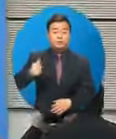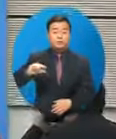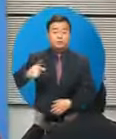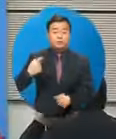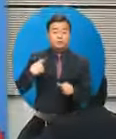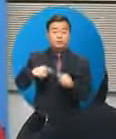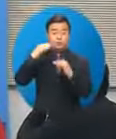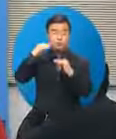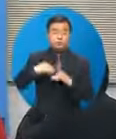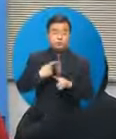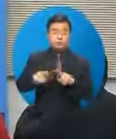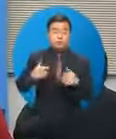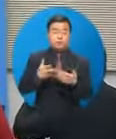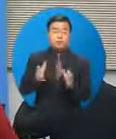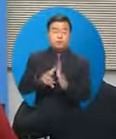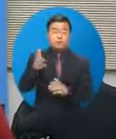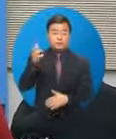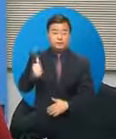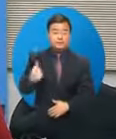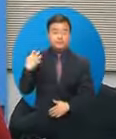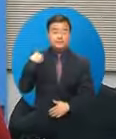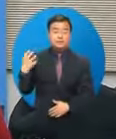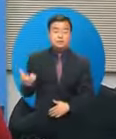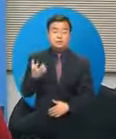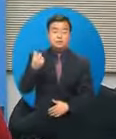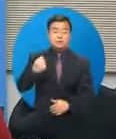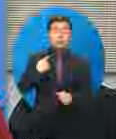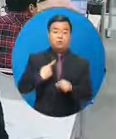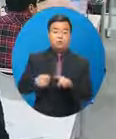한국교육과정평가원장은 수능 출제 오류 사태에 책임을 지고